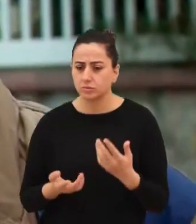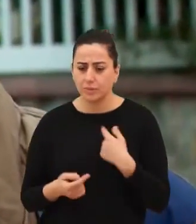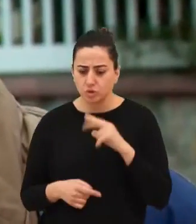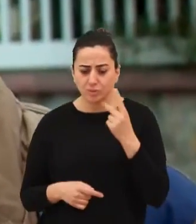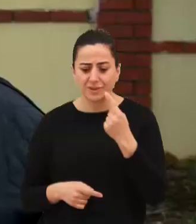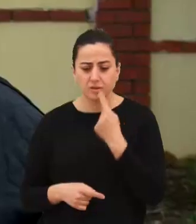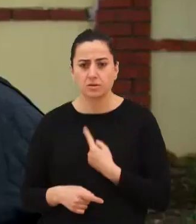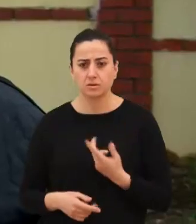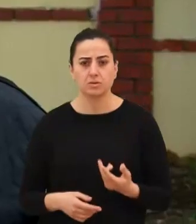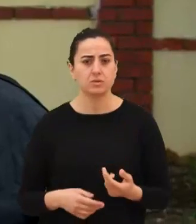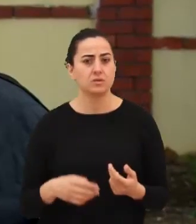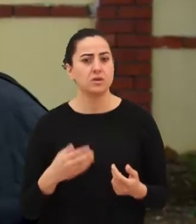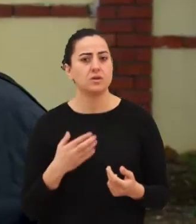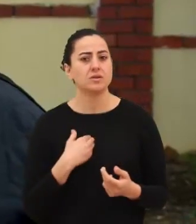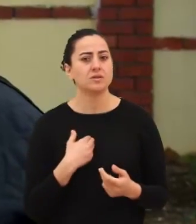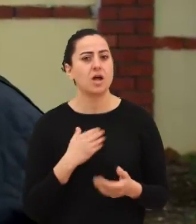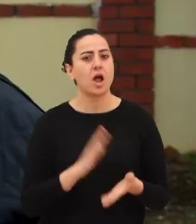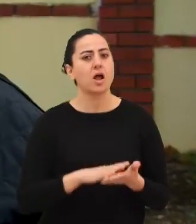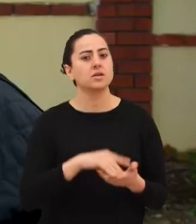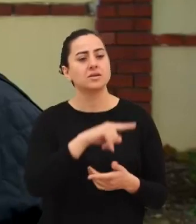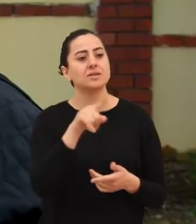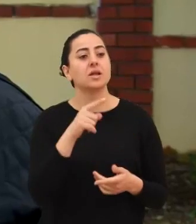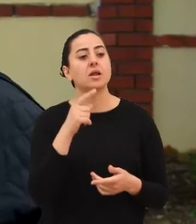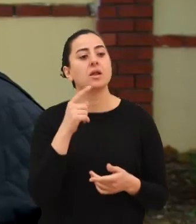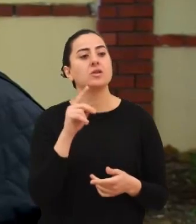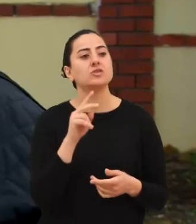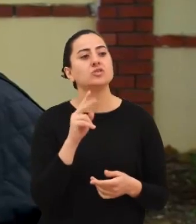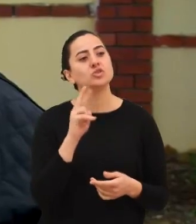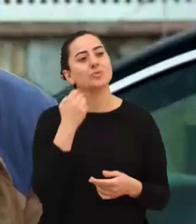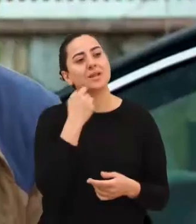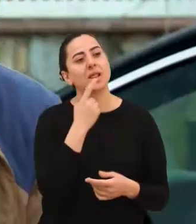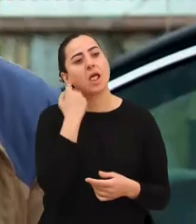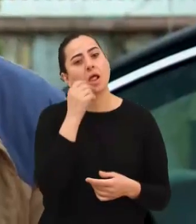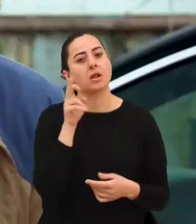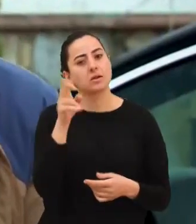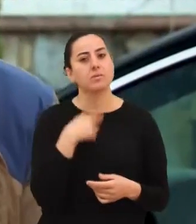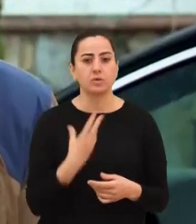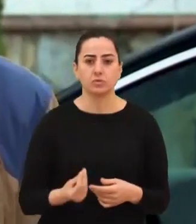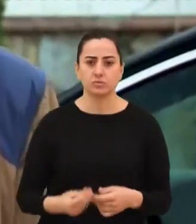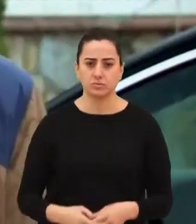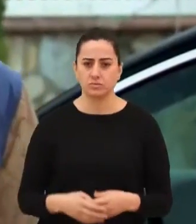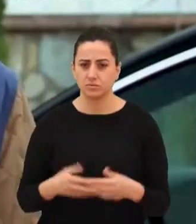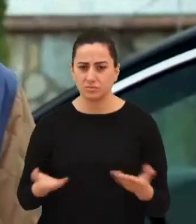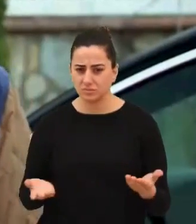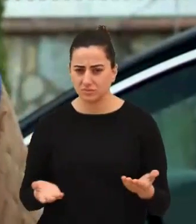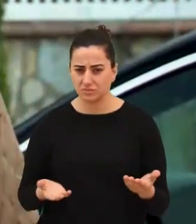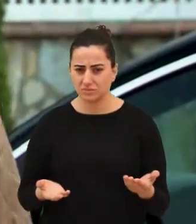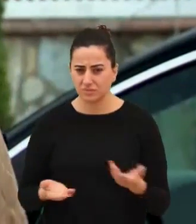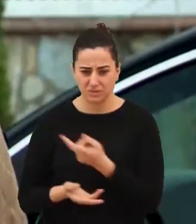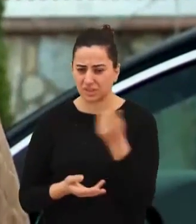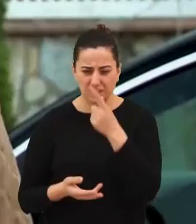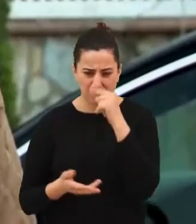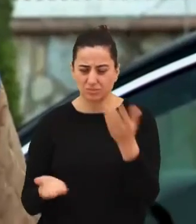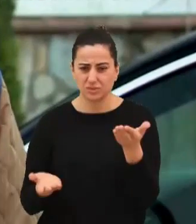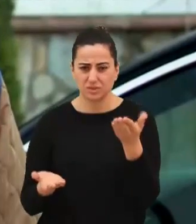sürpriz var diyorsun bana? Efendim arkadaşlar çaktırma demişlerdi de o yüzden. Bunlar kim ya? Kimsiniz kardeşim siz? Kimsiniz